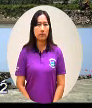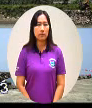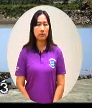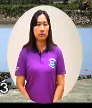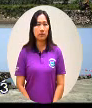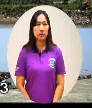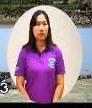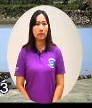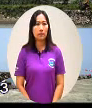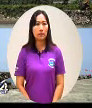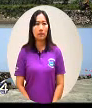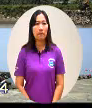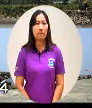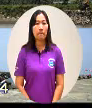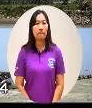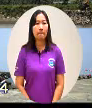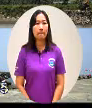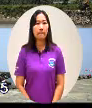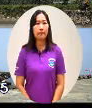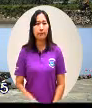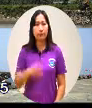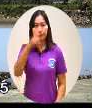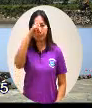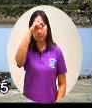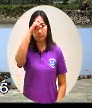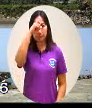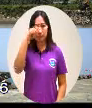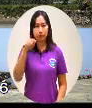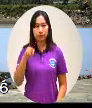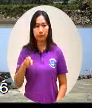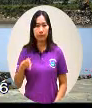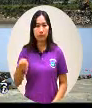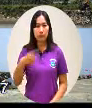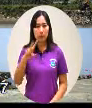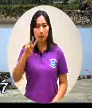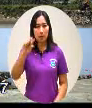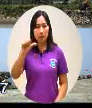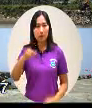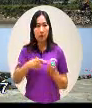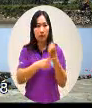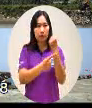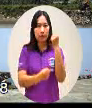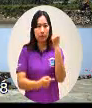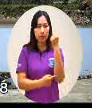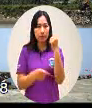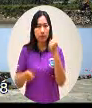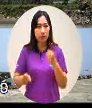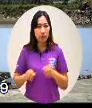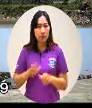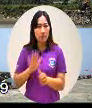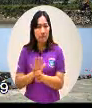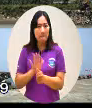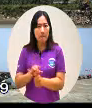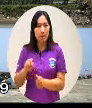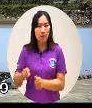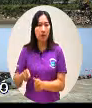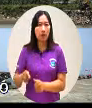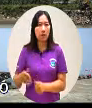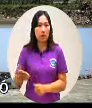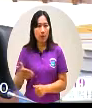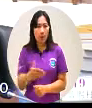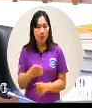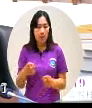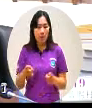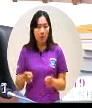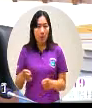好，谢谢议长哈，最后一分钟哈，我们希望说，这个125米的让延伸哈，会当稳定内部这码头、这停泊席位